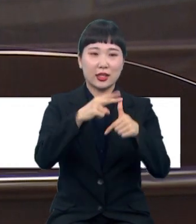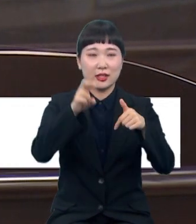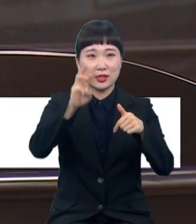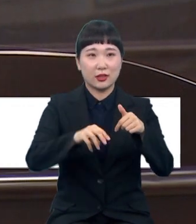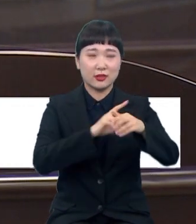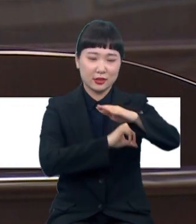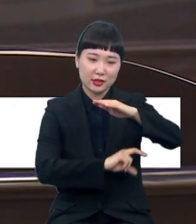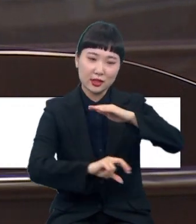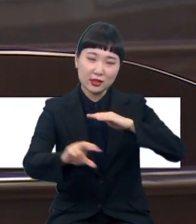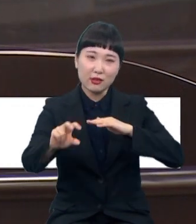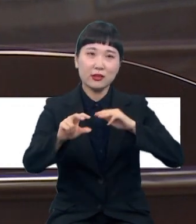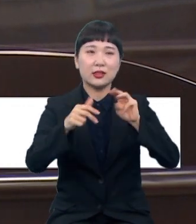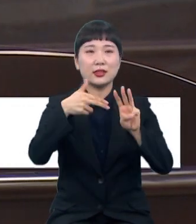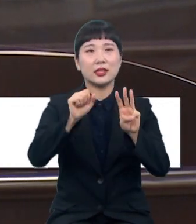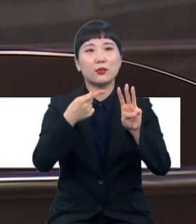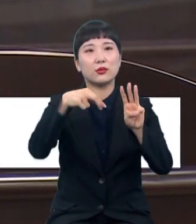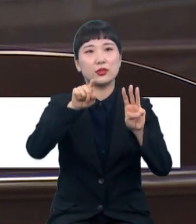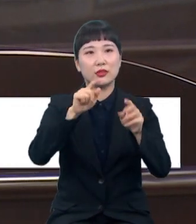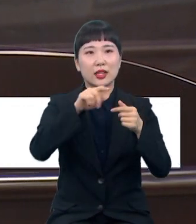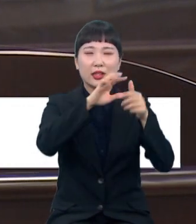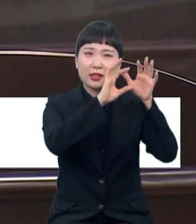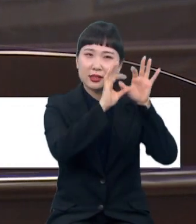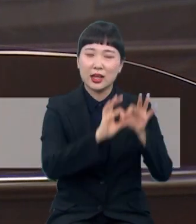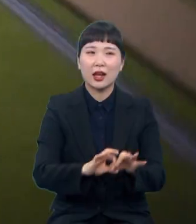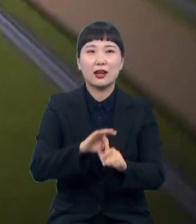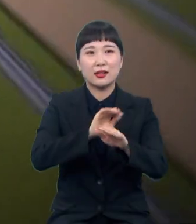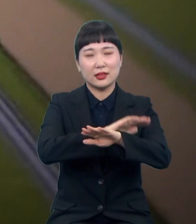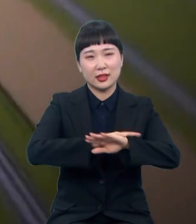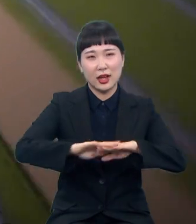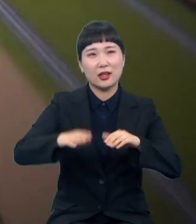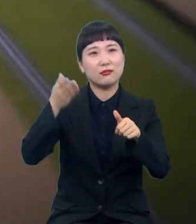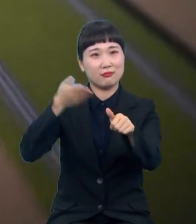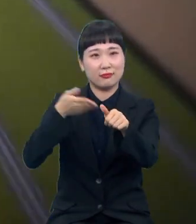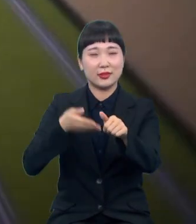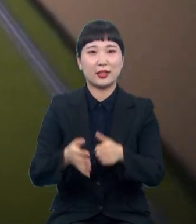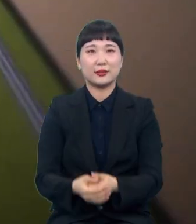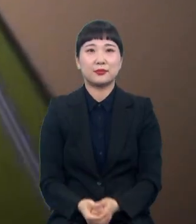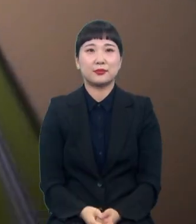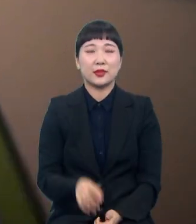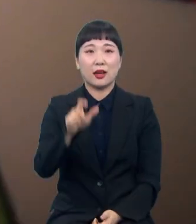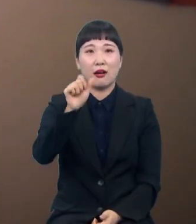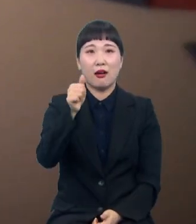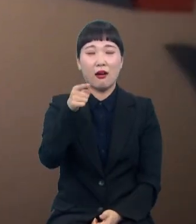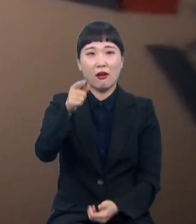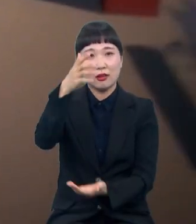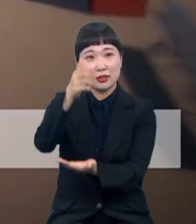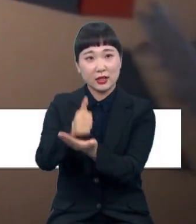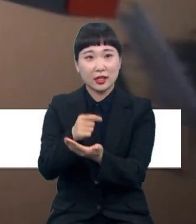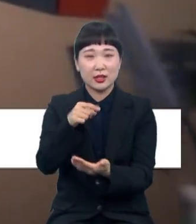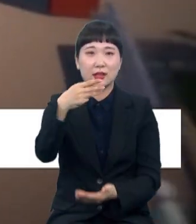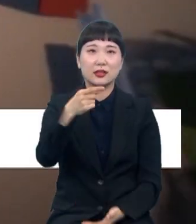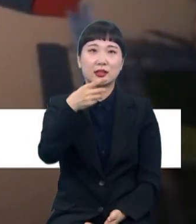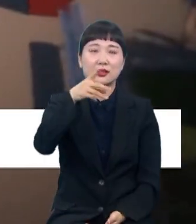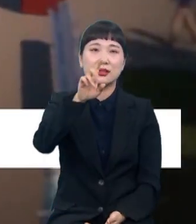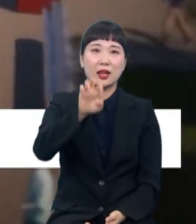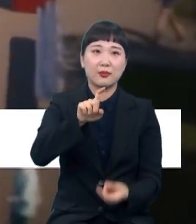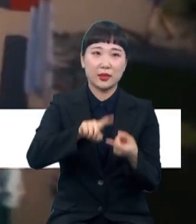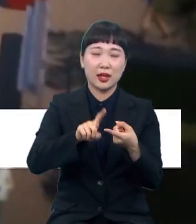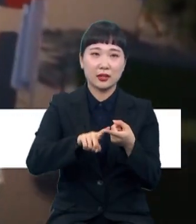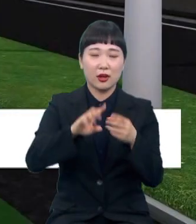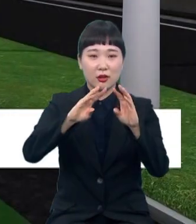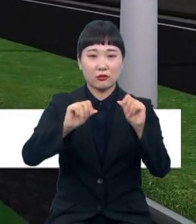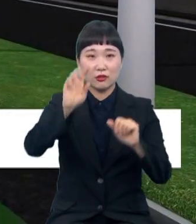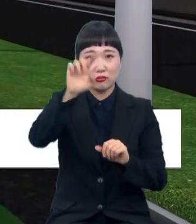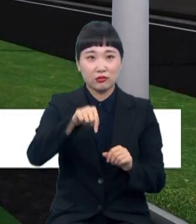오랜 수건 사업이고 절실하다고 생각합니다. 허인한 동구청장은 현재 해당 트램은 국토부에서 승인